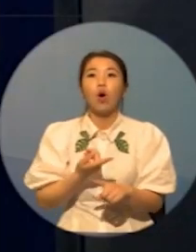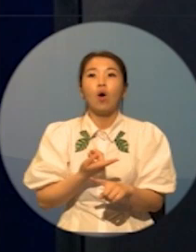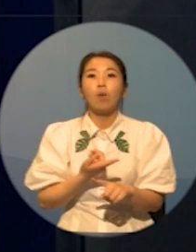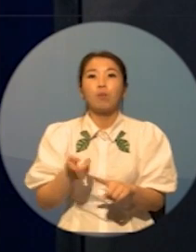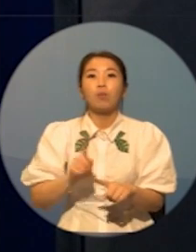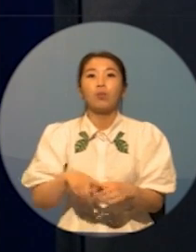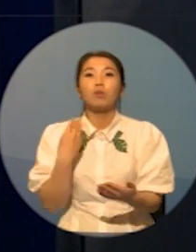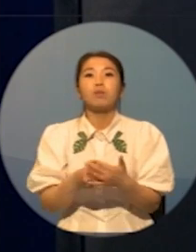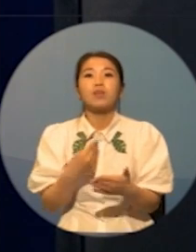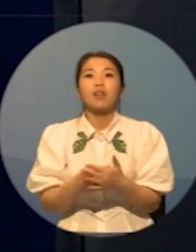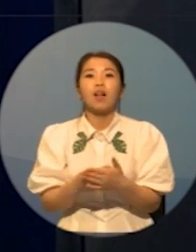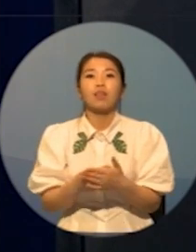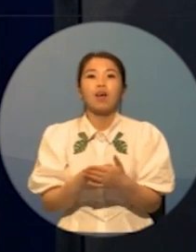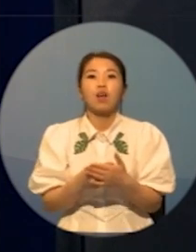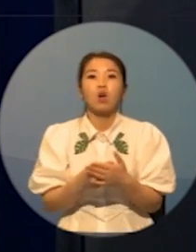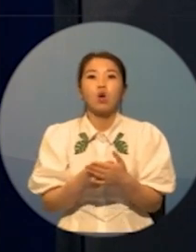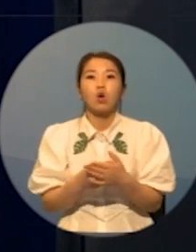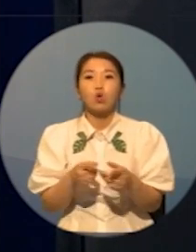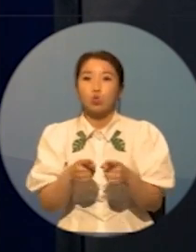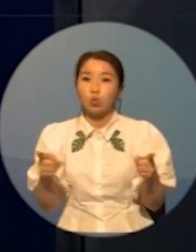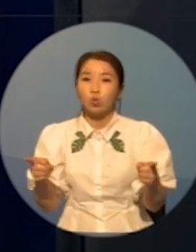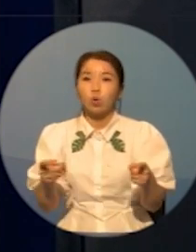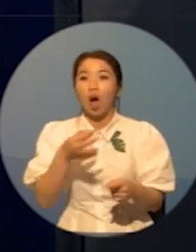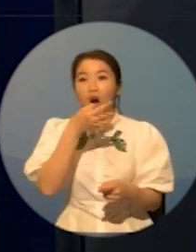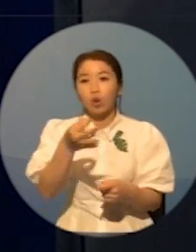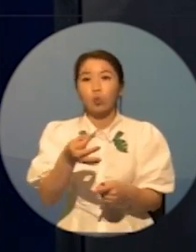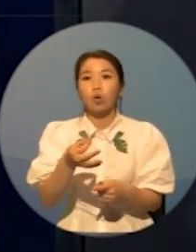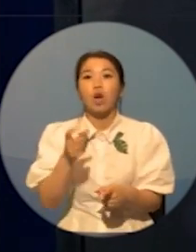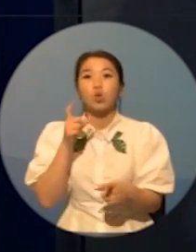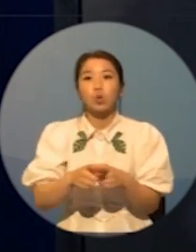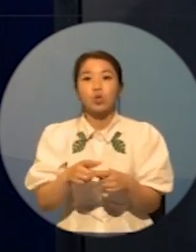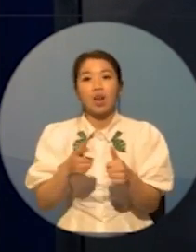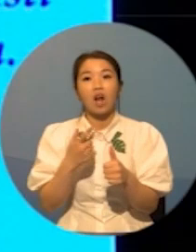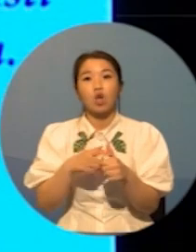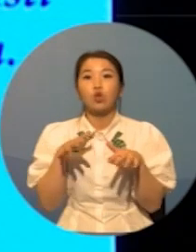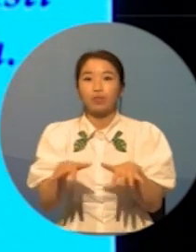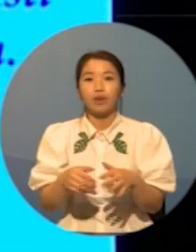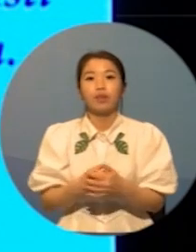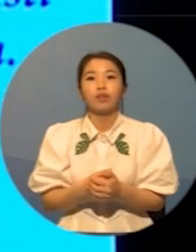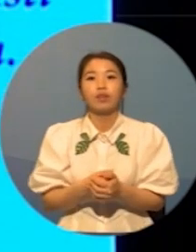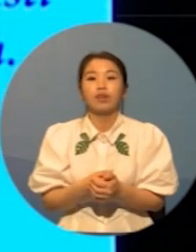сөздері атауыш фейлге мысал болады. Бұнда біргелікті аза қызметін атқарып тұрыпты.